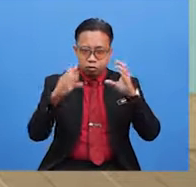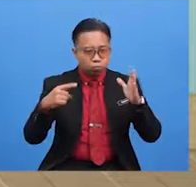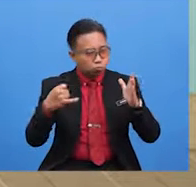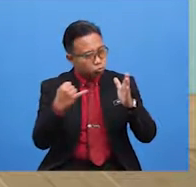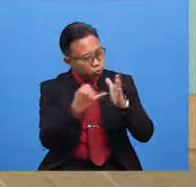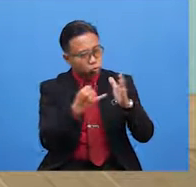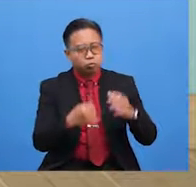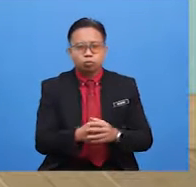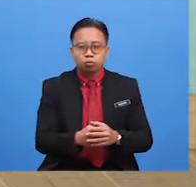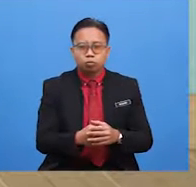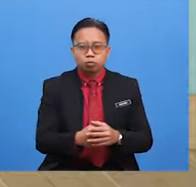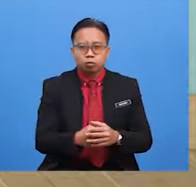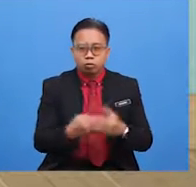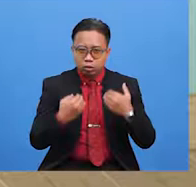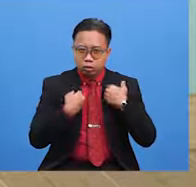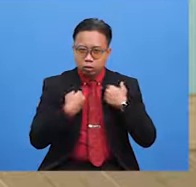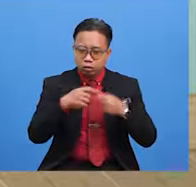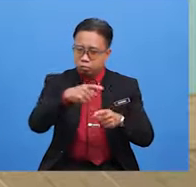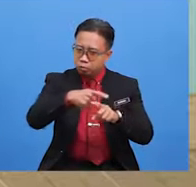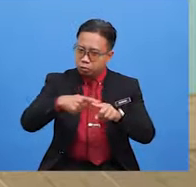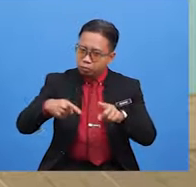belum yang ditampau dengan pita selofan.